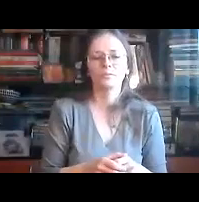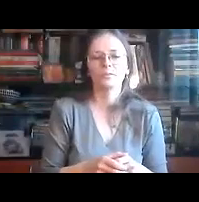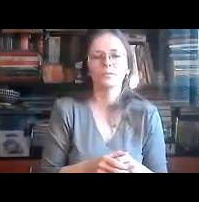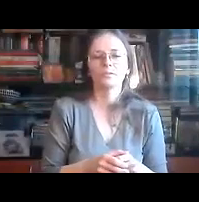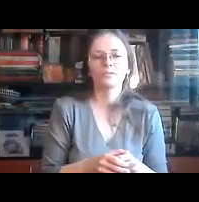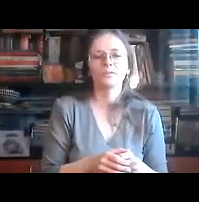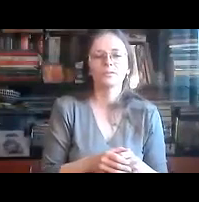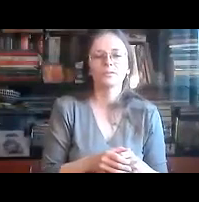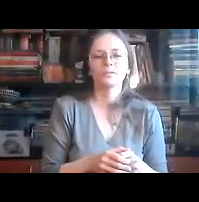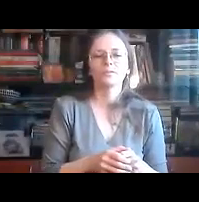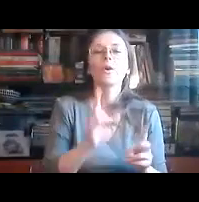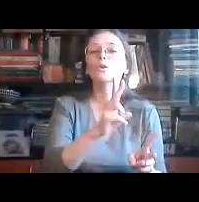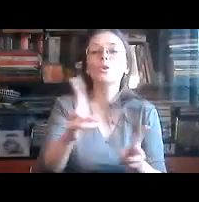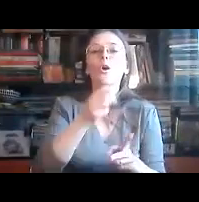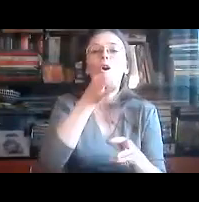Кто готов?